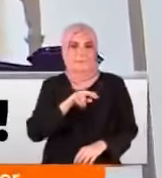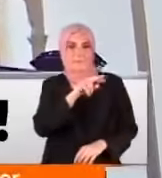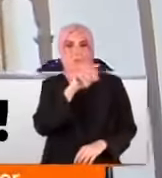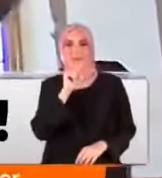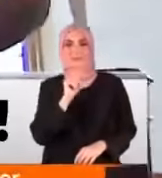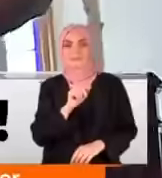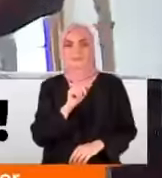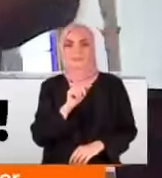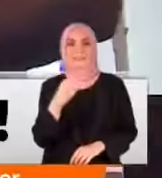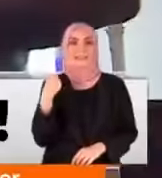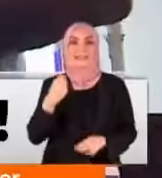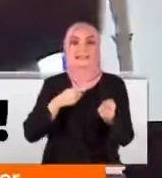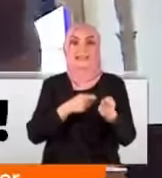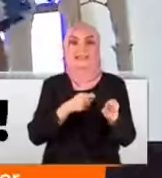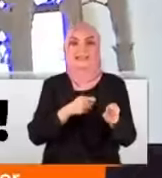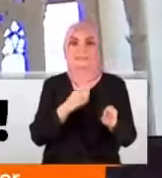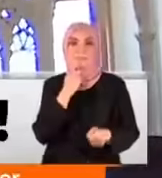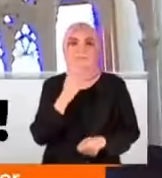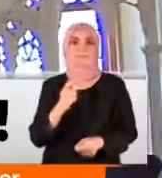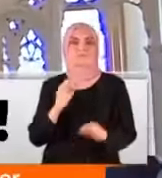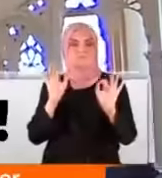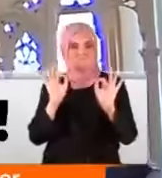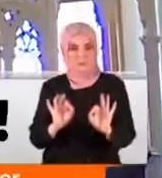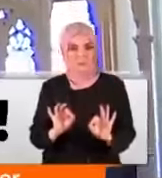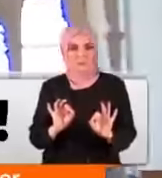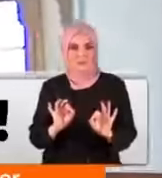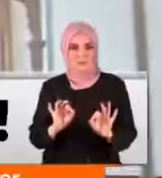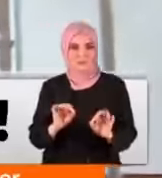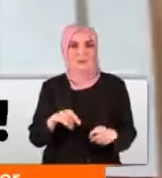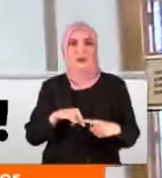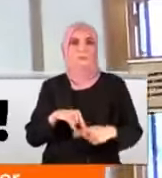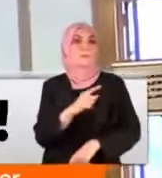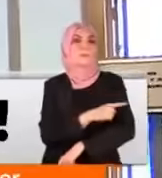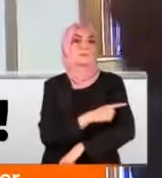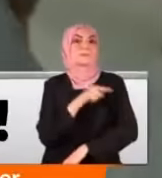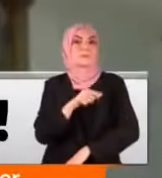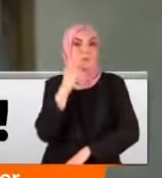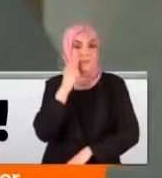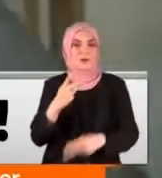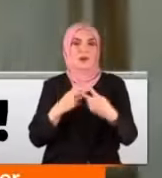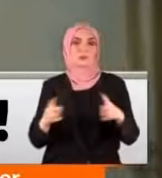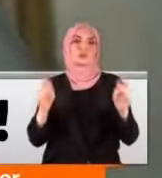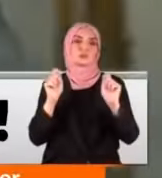başladı. Hababam sınıfı da işte bu şekilde açılışı yapmış oldu.